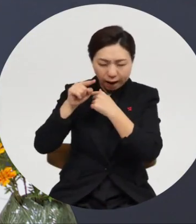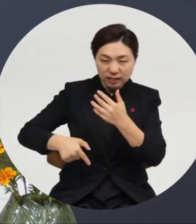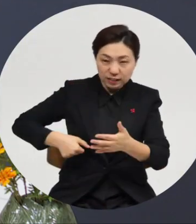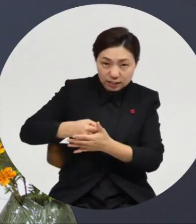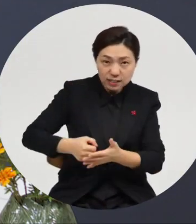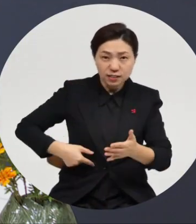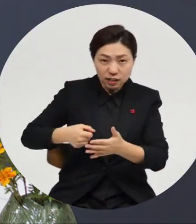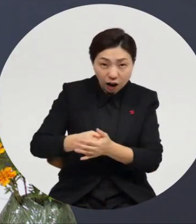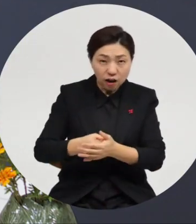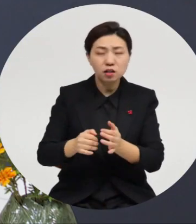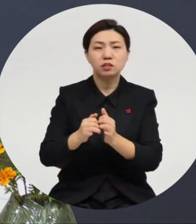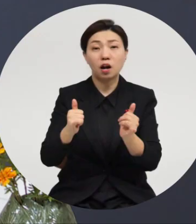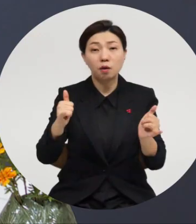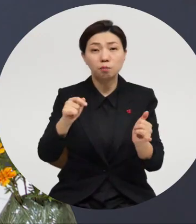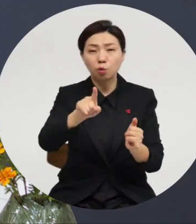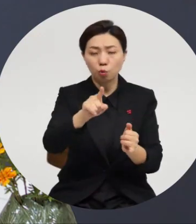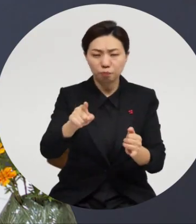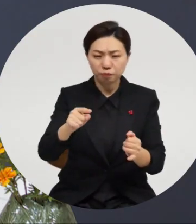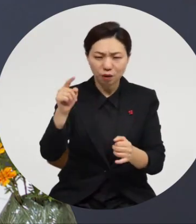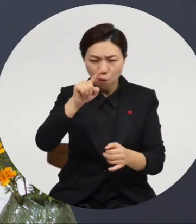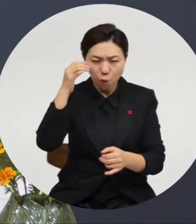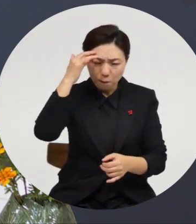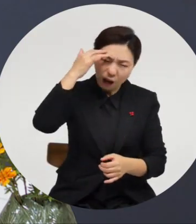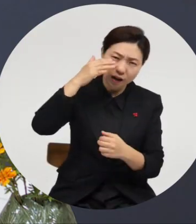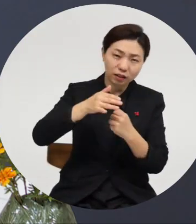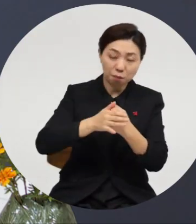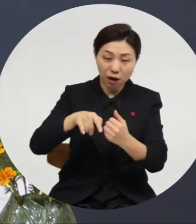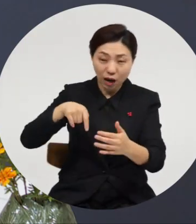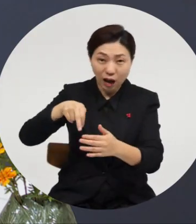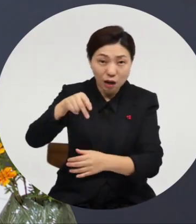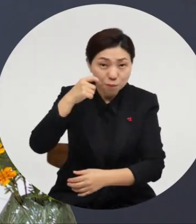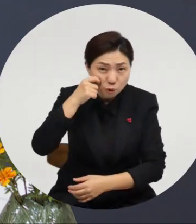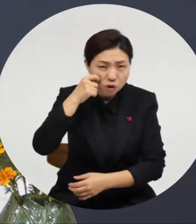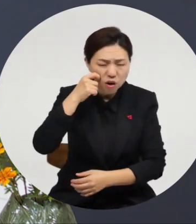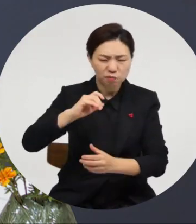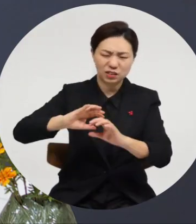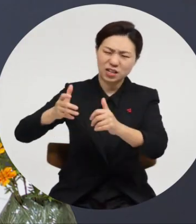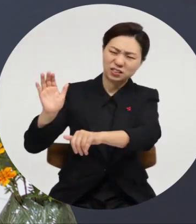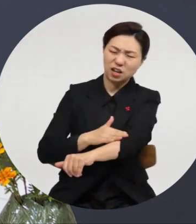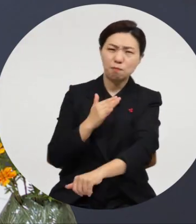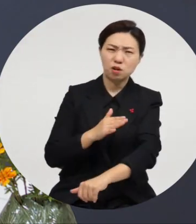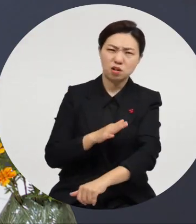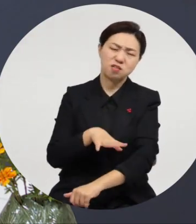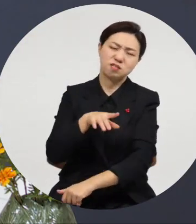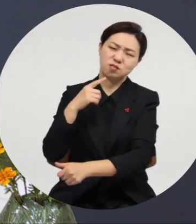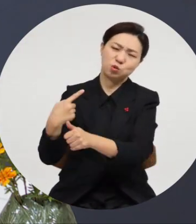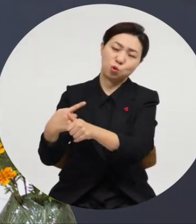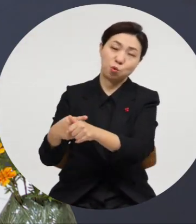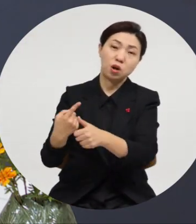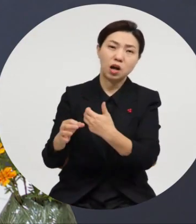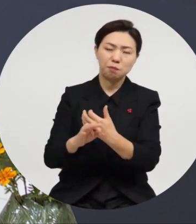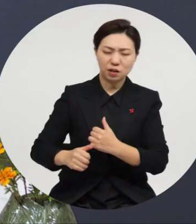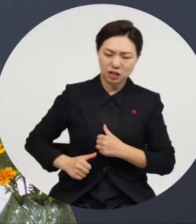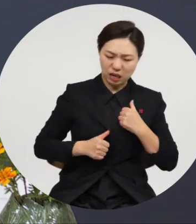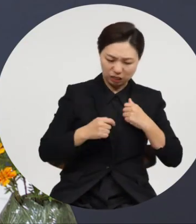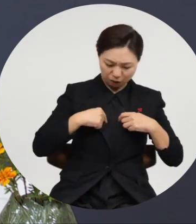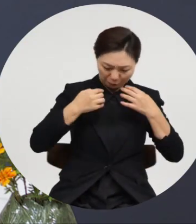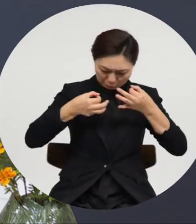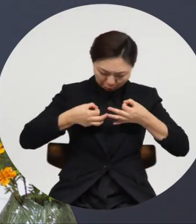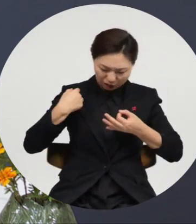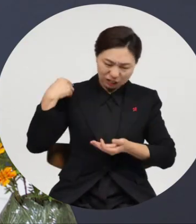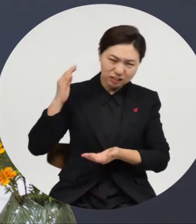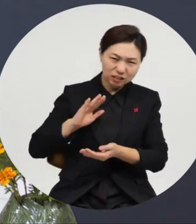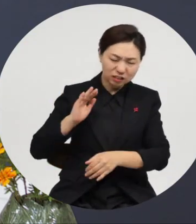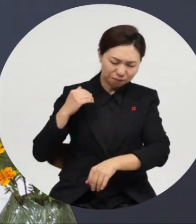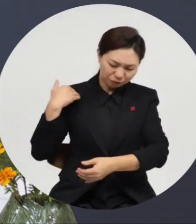결심하고 매일 다짐하는 사람은 못 가게 되면 거기서, 세상을 탓하거나